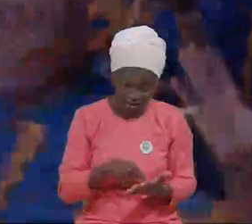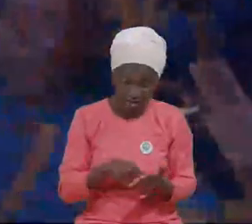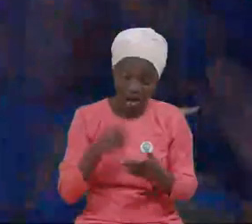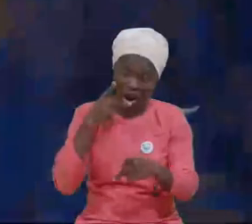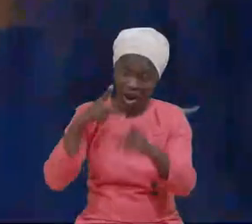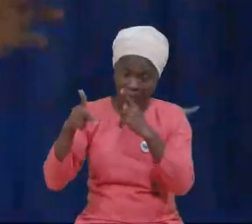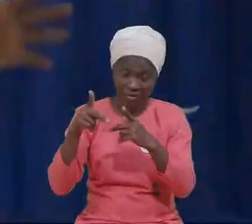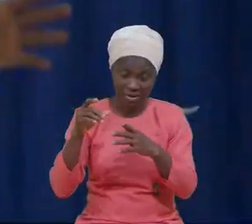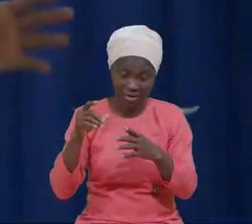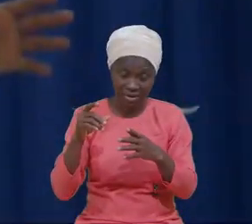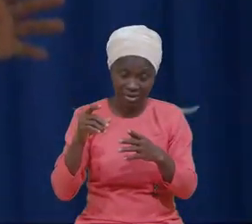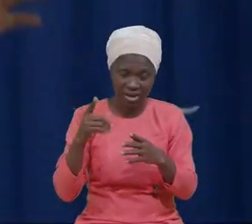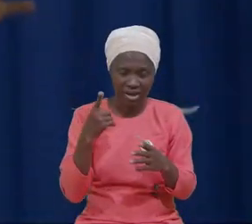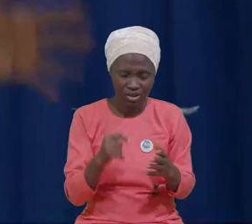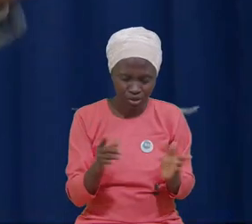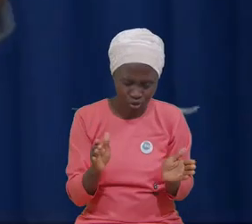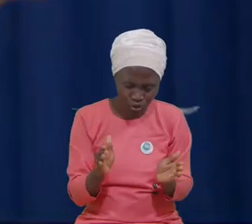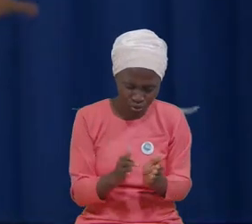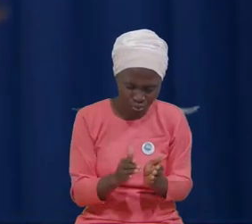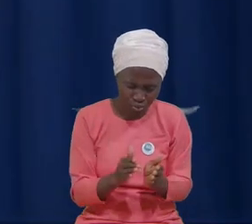cette prophétie,